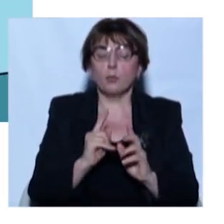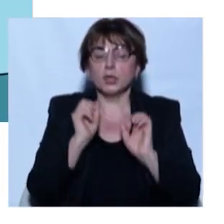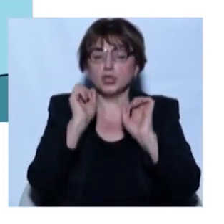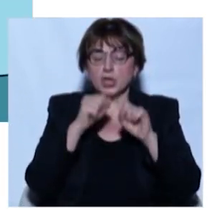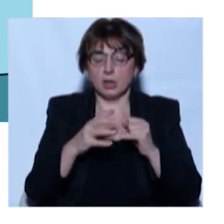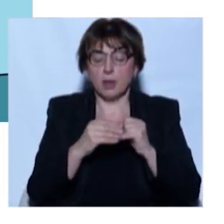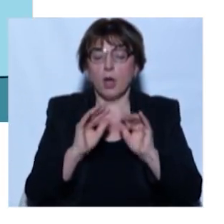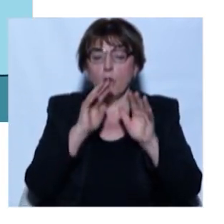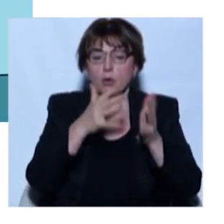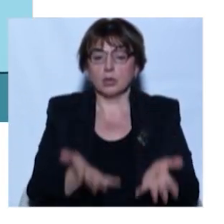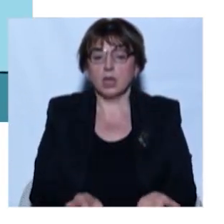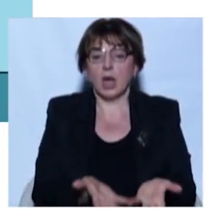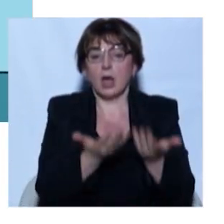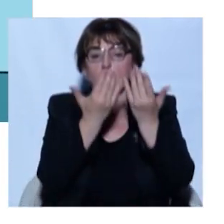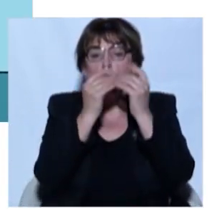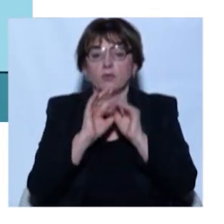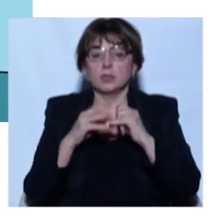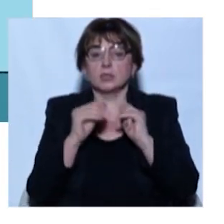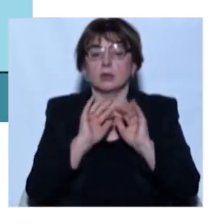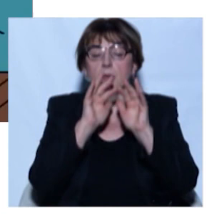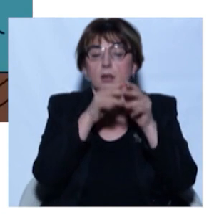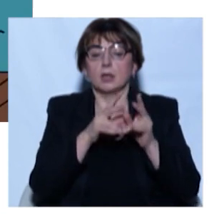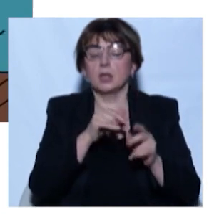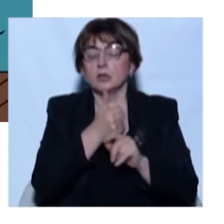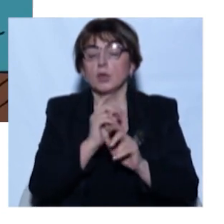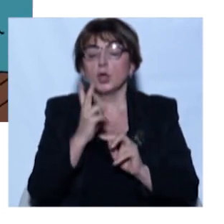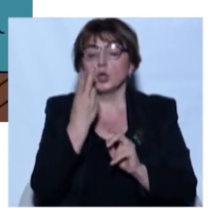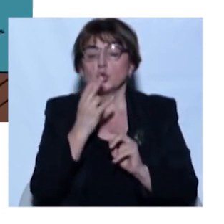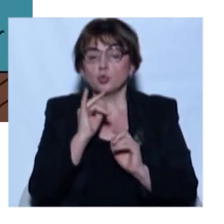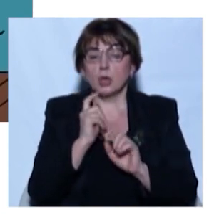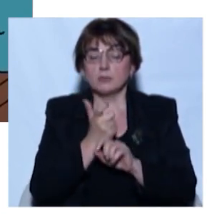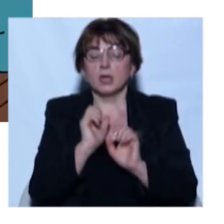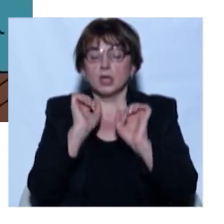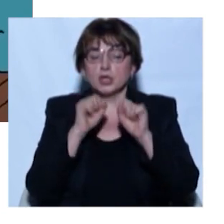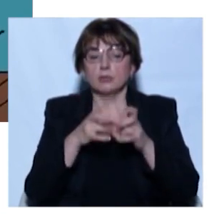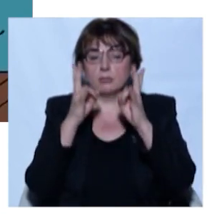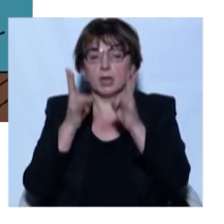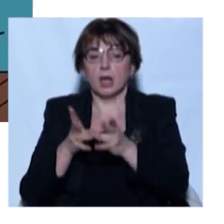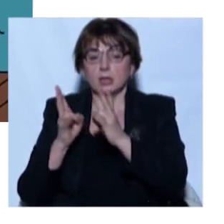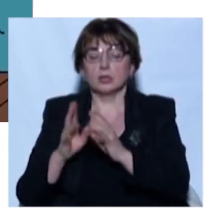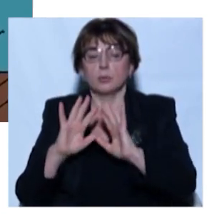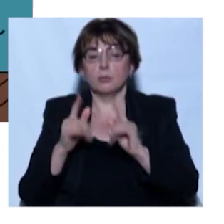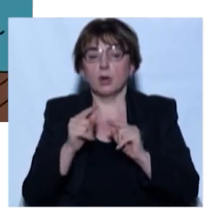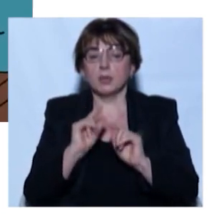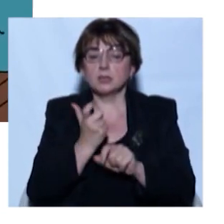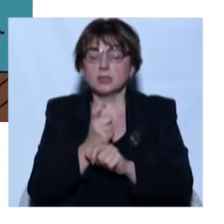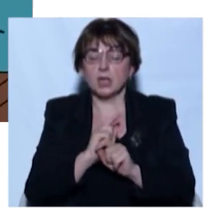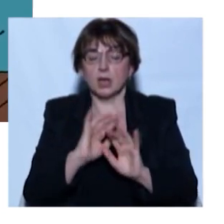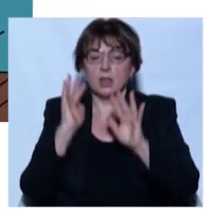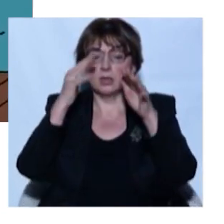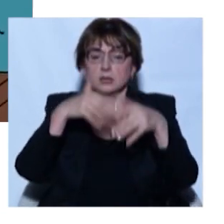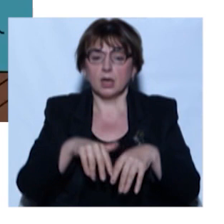ხმელეთზე. ცუნამის დიდი კატასტროფების მოტანა შეუძლია, რადგან მისი ტალღები